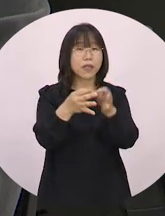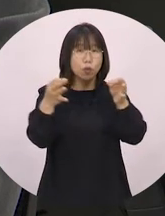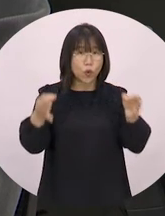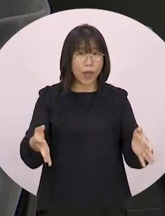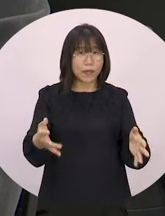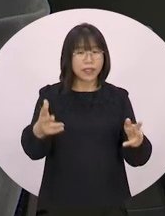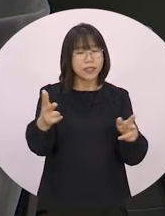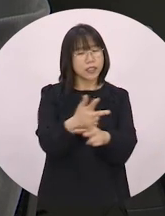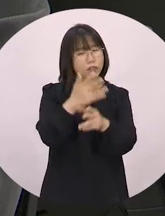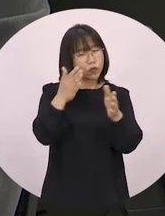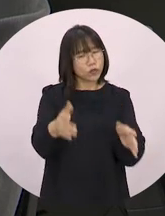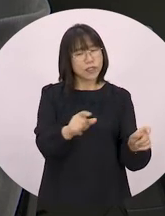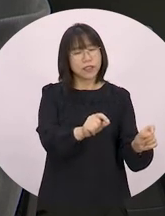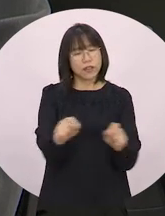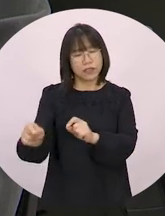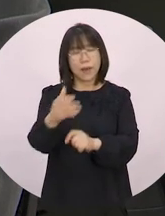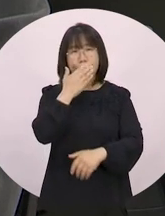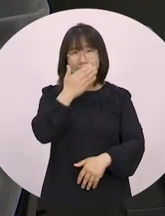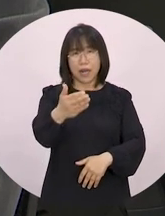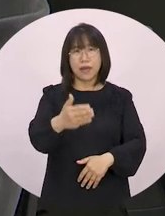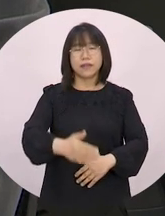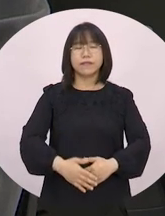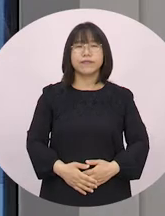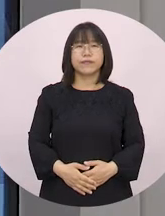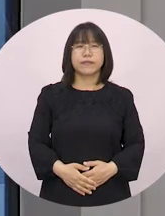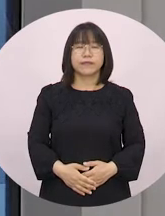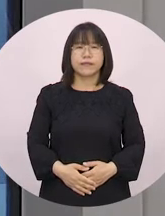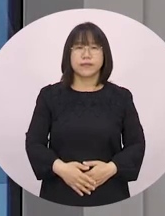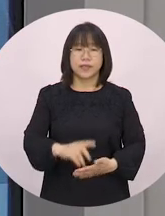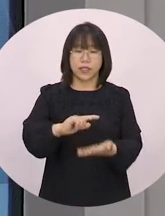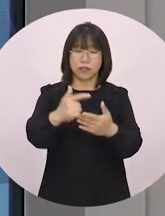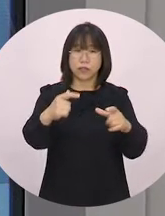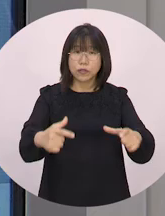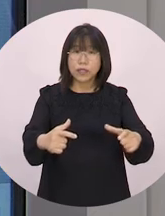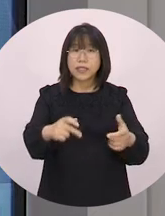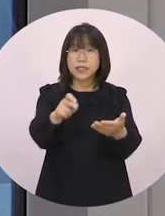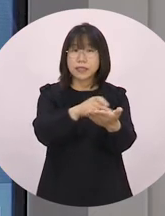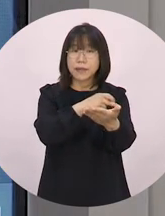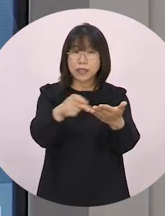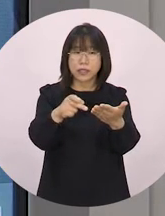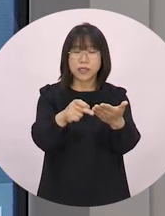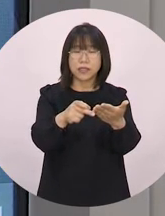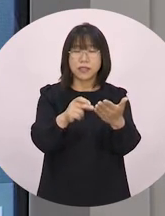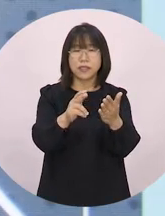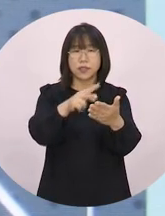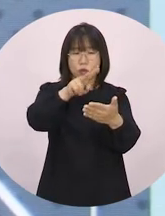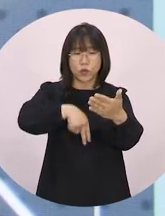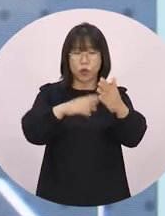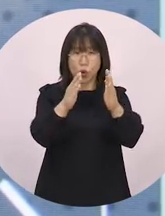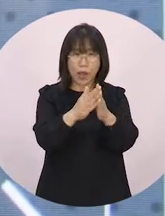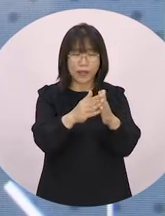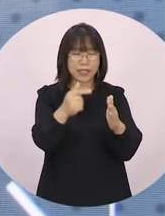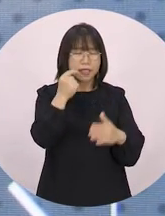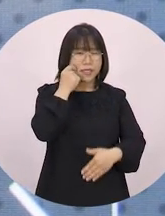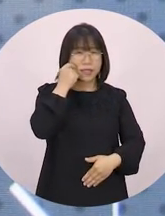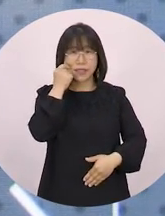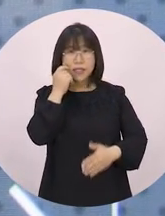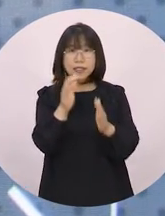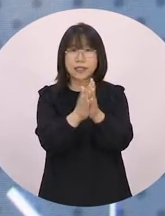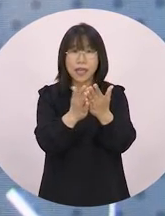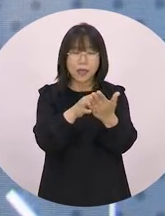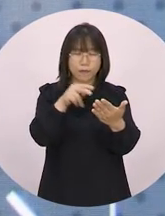있으며 일주일 1회 연장도 가능합니다. 강서구는 스마트 도서관의 인기 대출 도서 목록을